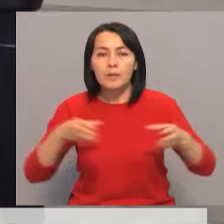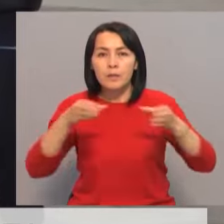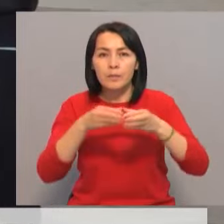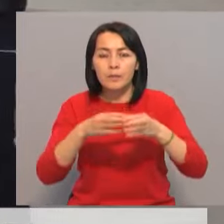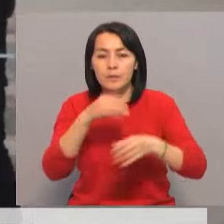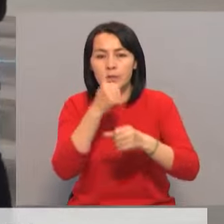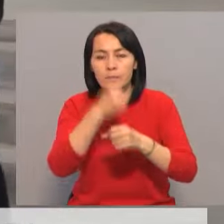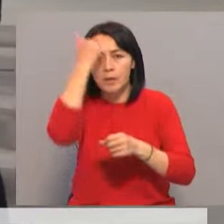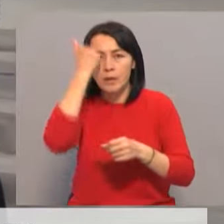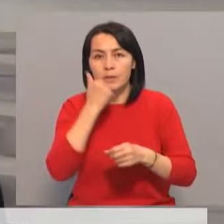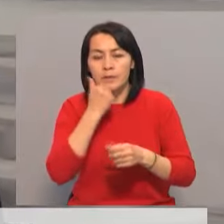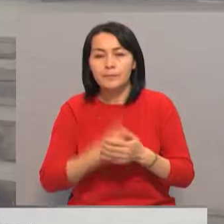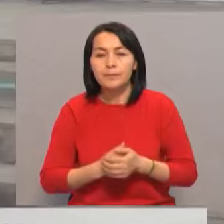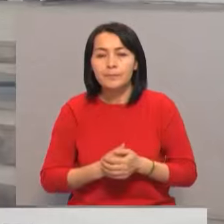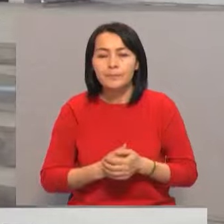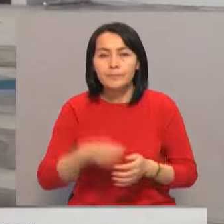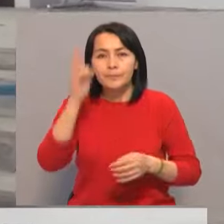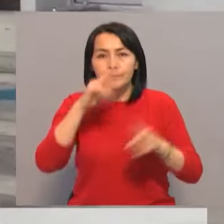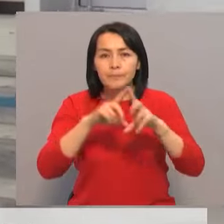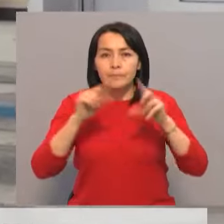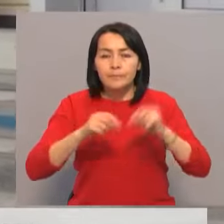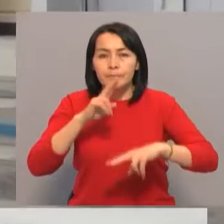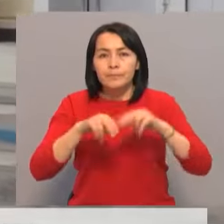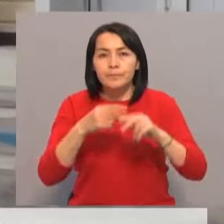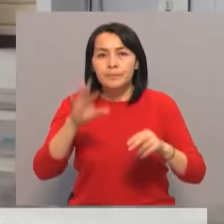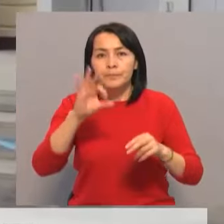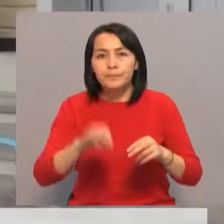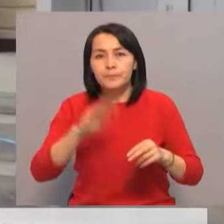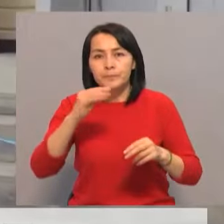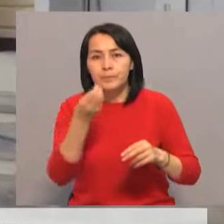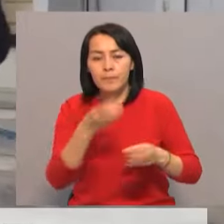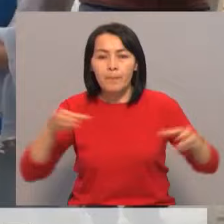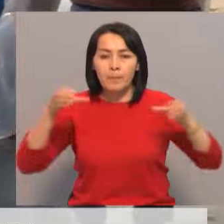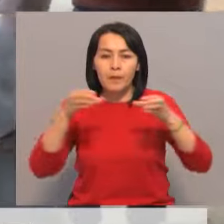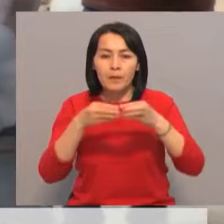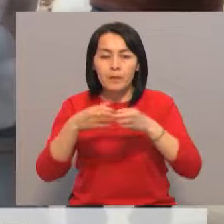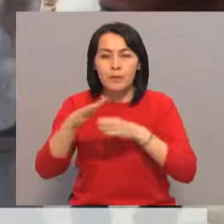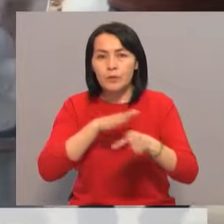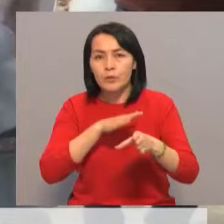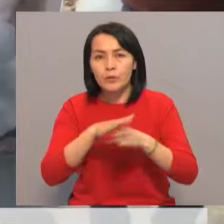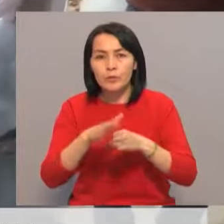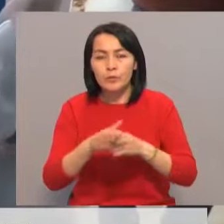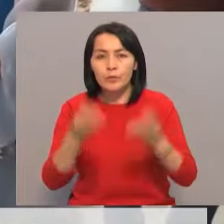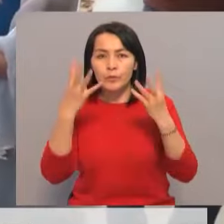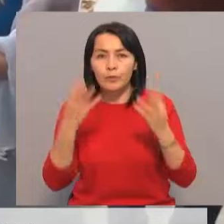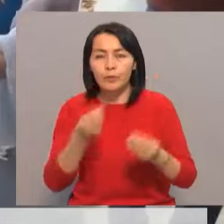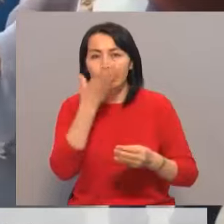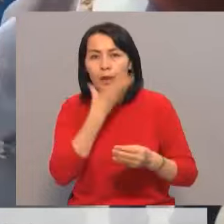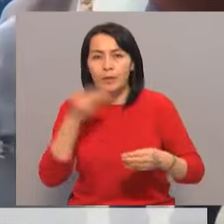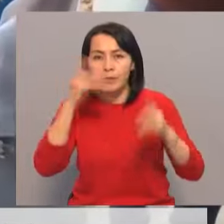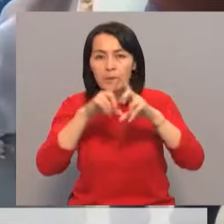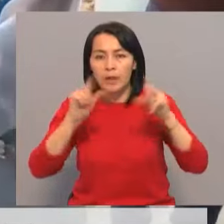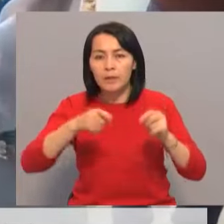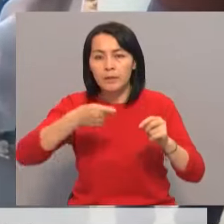мекеме басшысына алғысын білдірді. Білім ошағының құрылысын Өмірзақ жауапкершілігі шектеулі серіктестігі жүргізген. Бүгін әсем ғимараттың